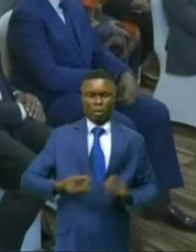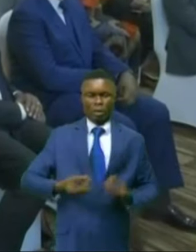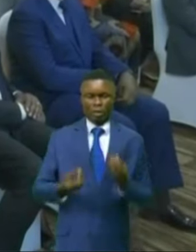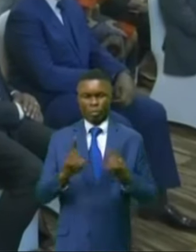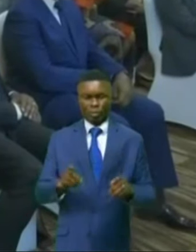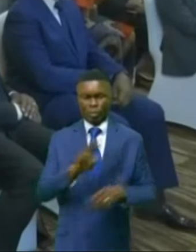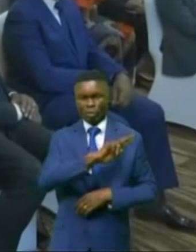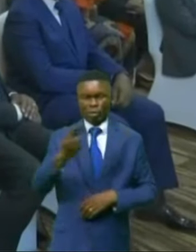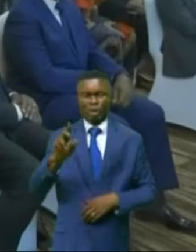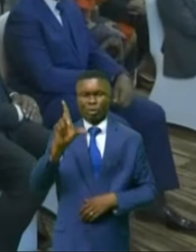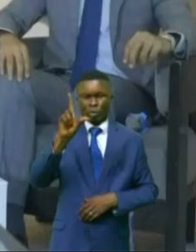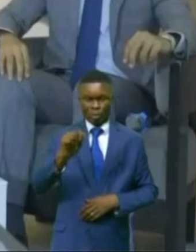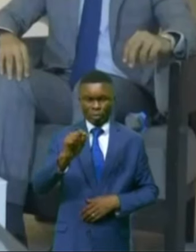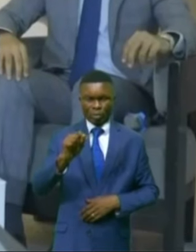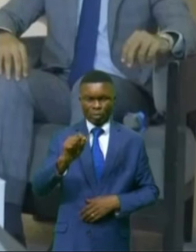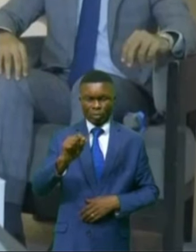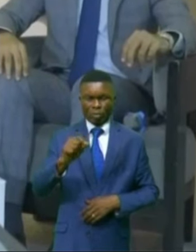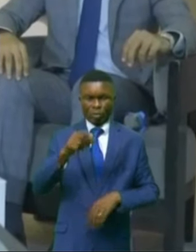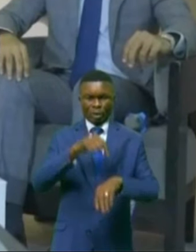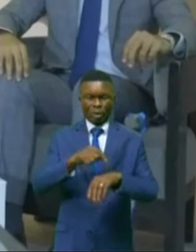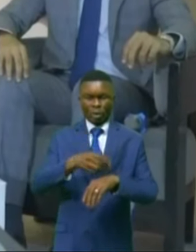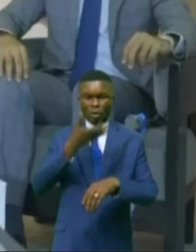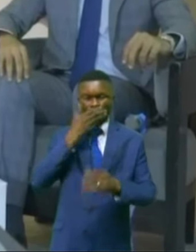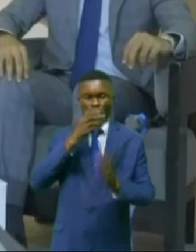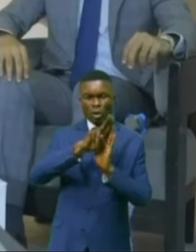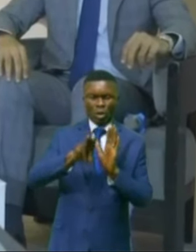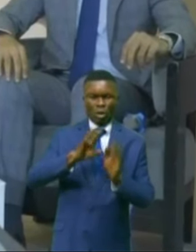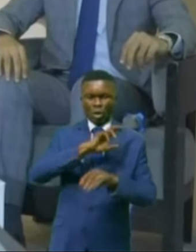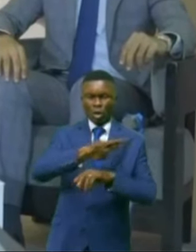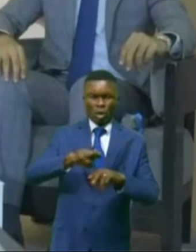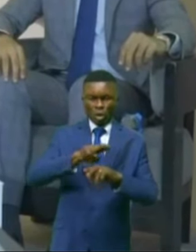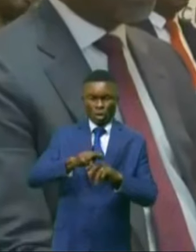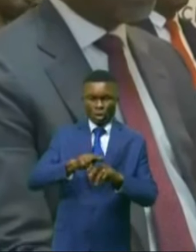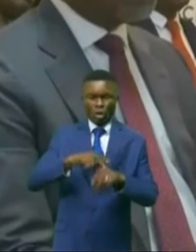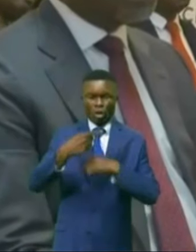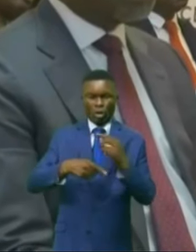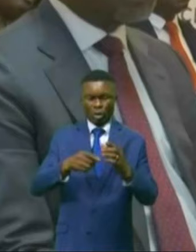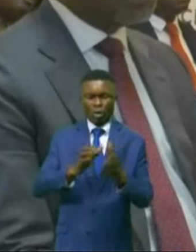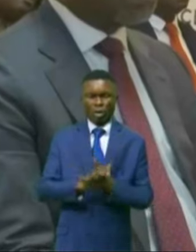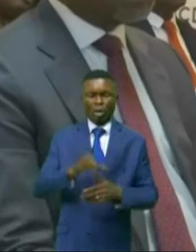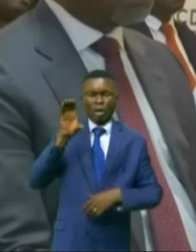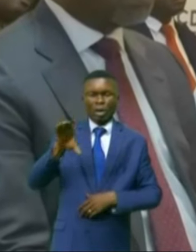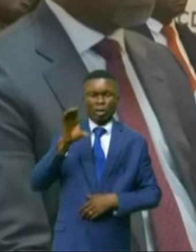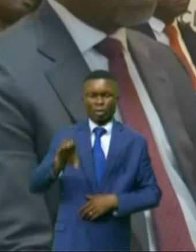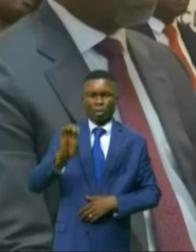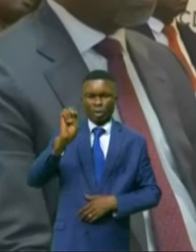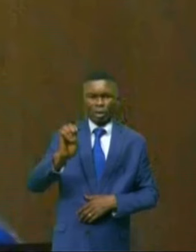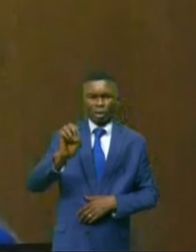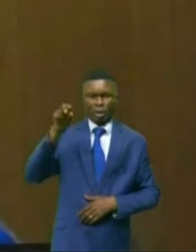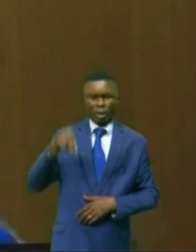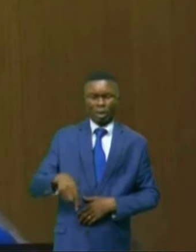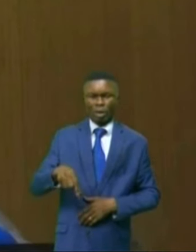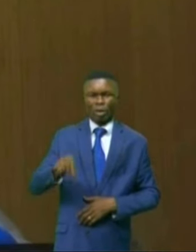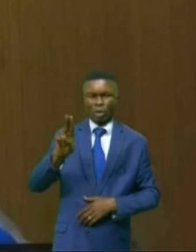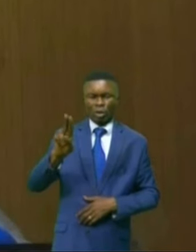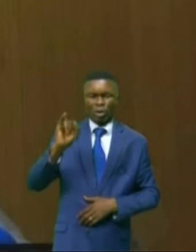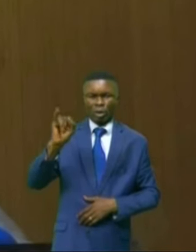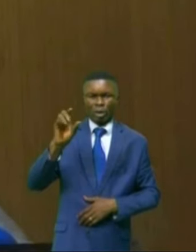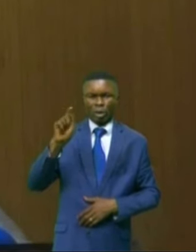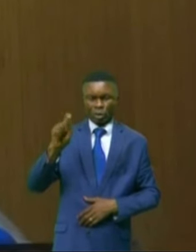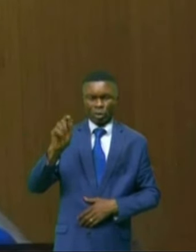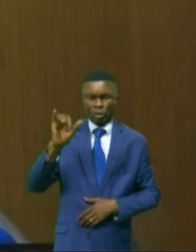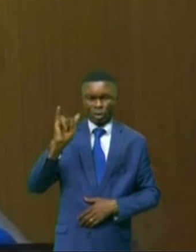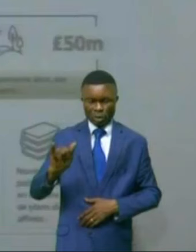2020. Pendant la COVID-19, qu'il est en chantier. Equity BCDC, FSD Africa, avec un financement